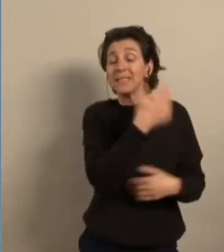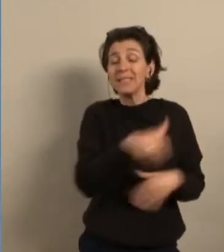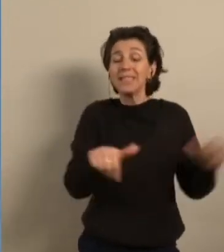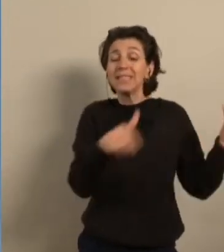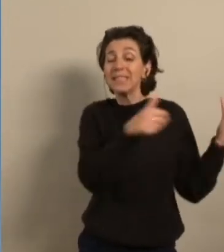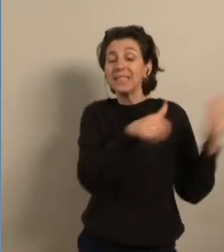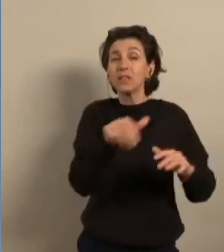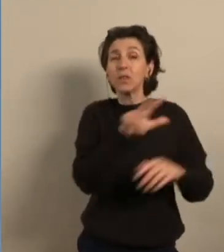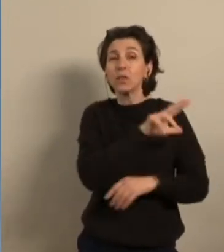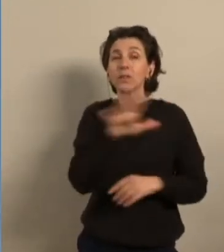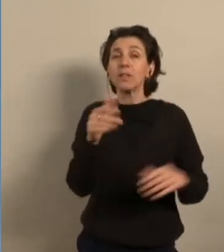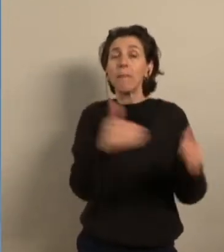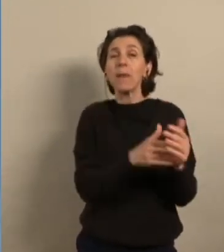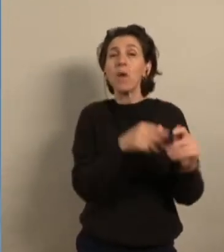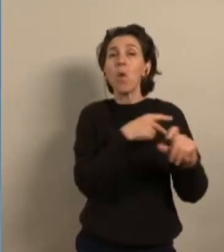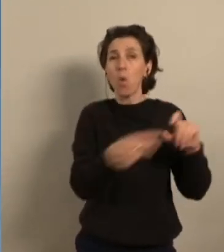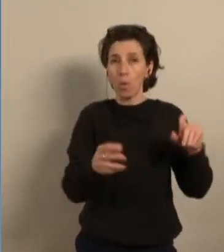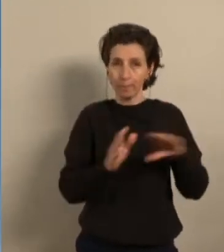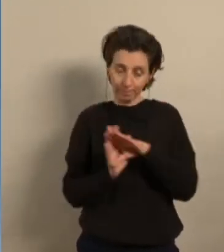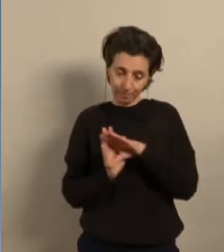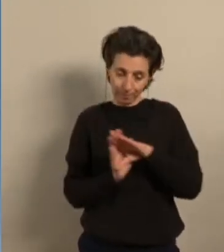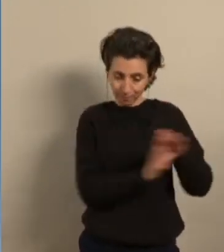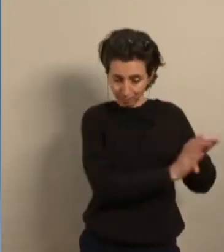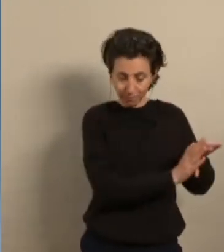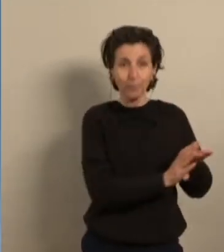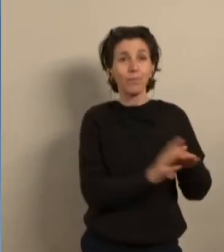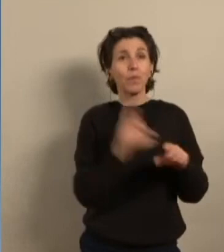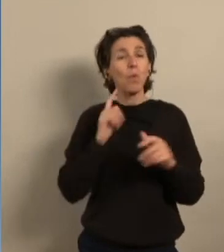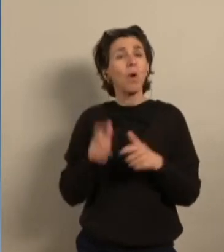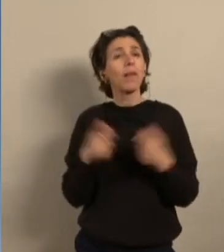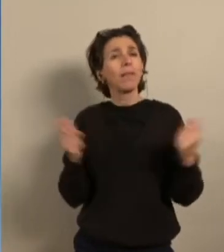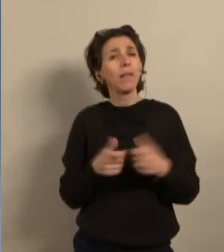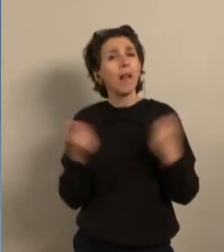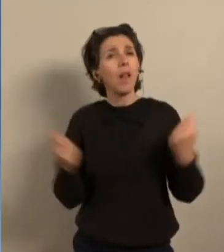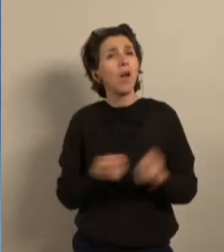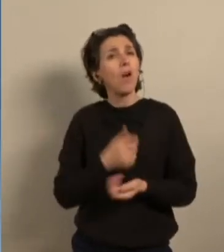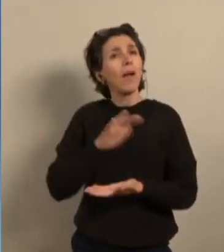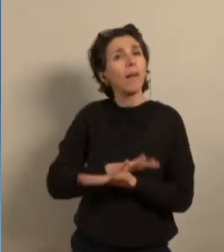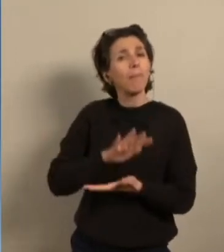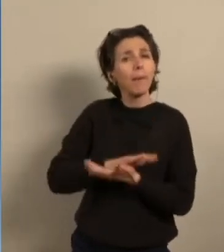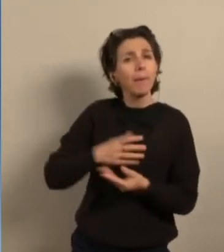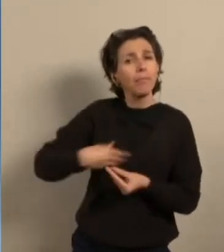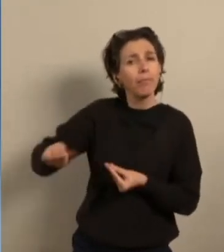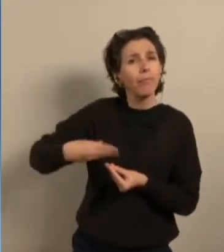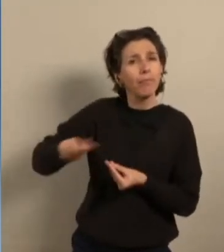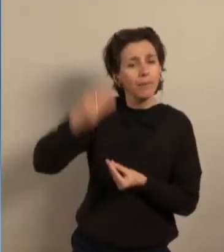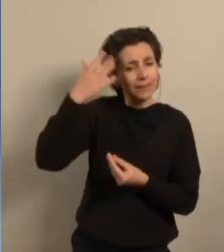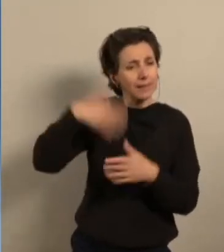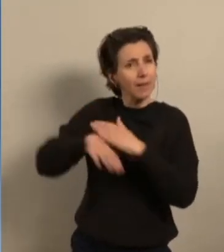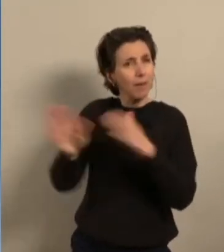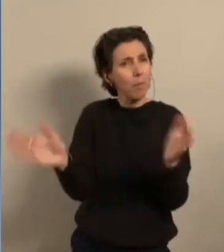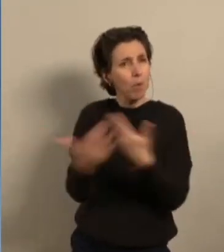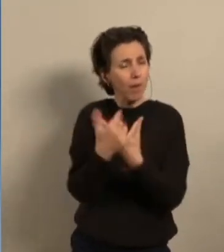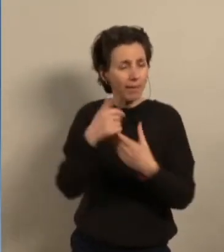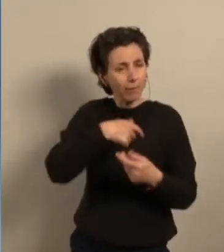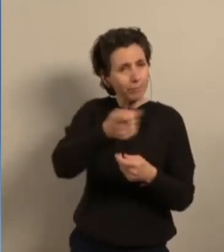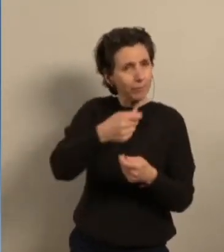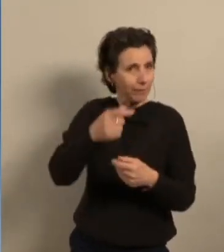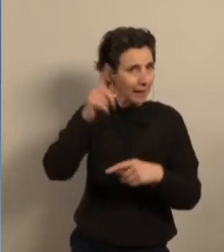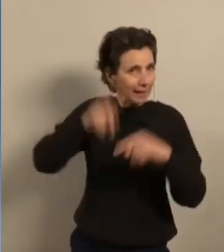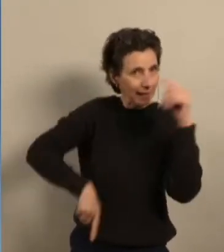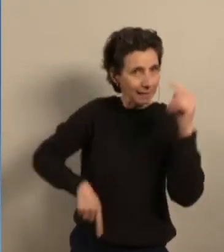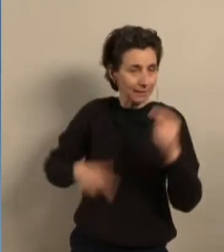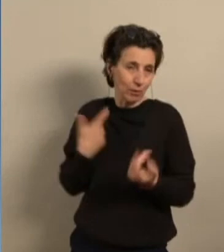Pour les catalogues et les imprimés, vous savez la chose qu'il est interdit actuellement de distribuer dans les boîtes aux lettres par souci